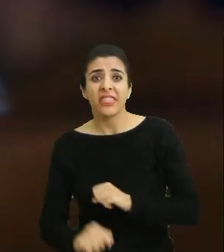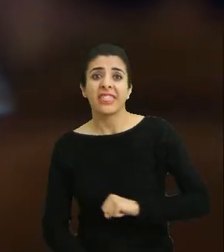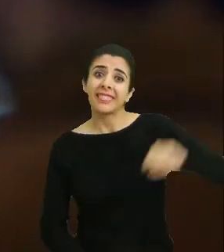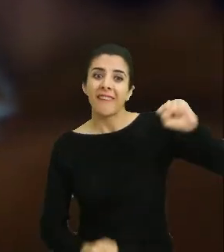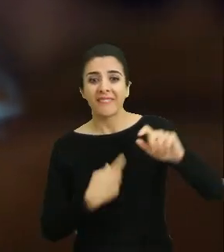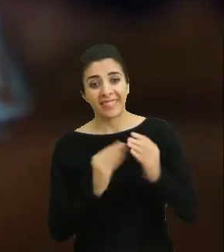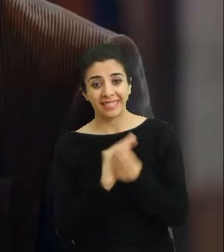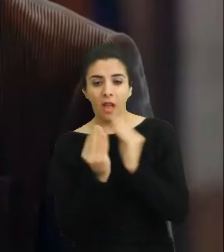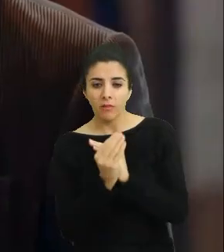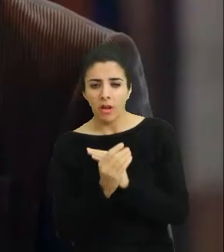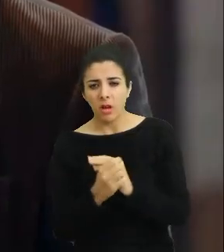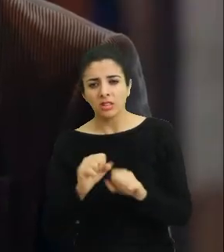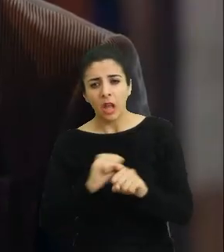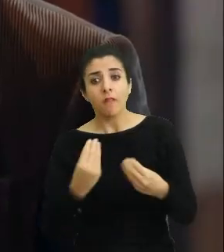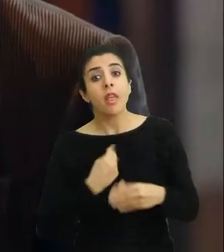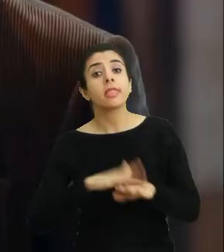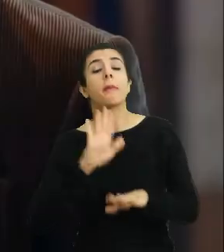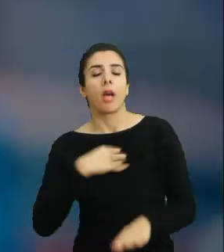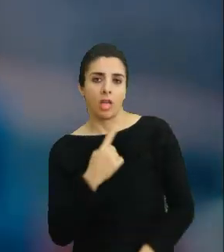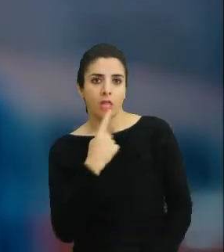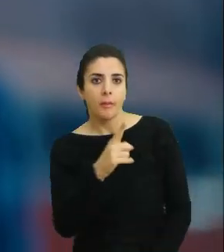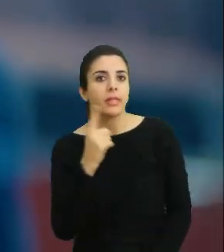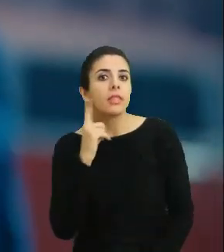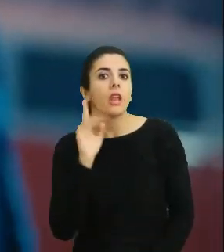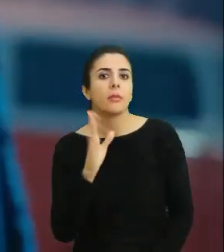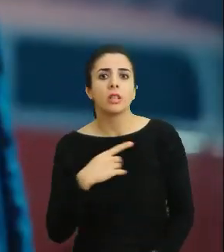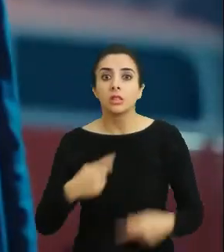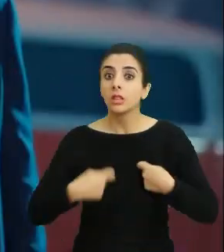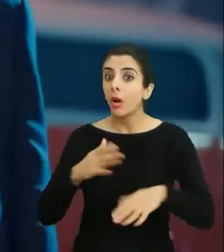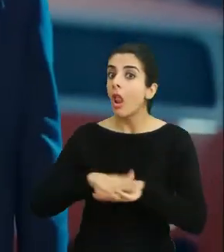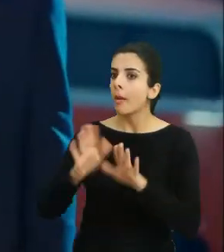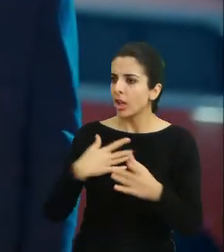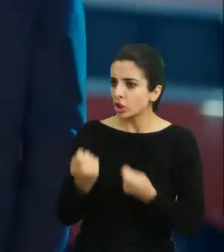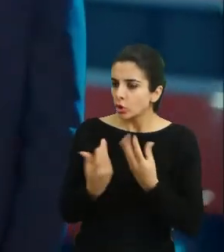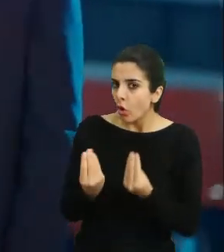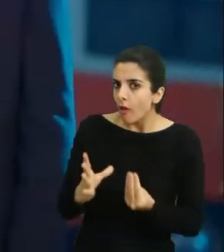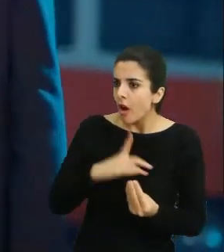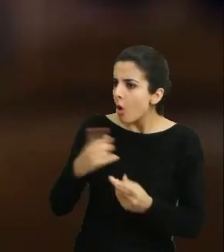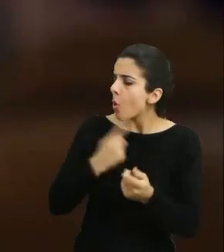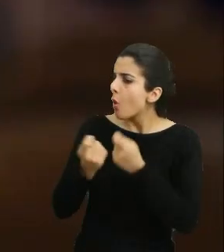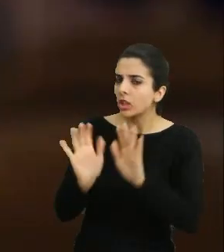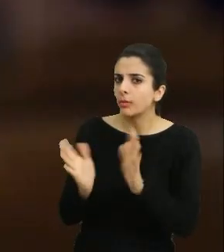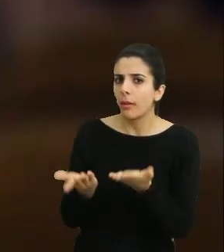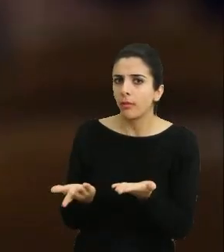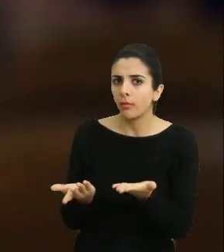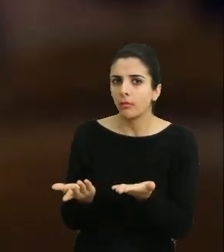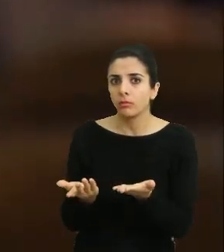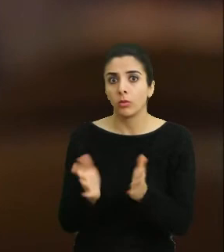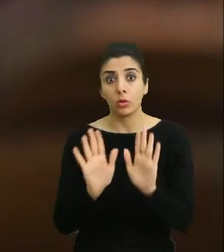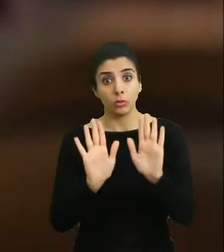dedik. Ama dinletemedik. Saçmalama kardeşim. İşim gücüm var benim. Seninle uğraşamam. Arkasından geldi.